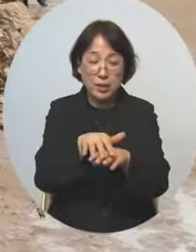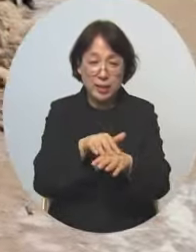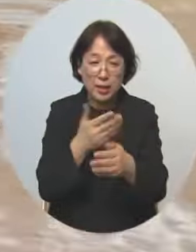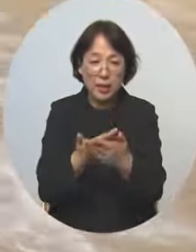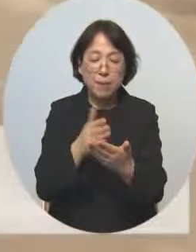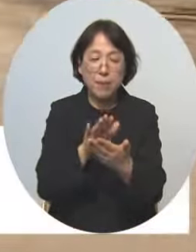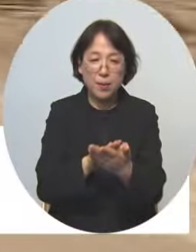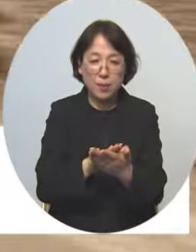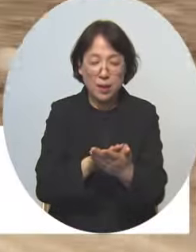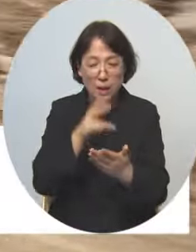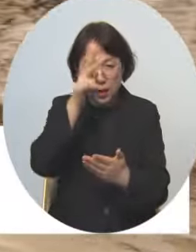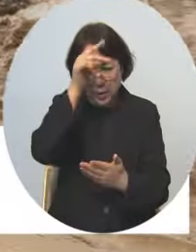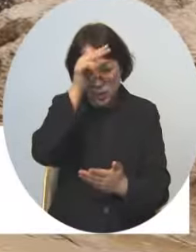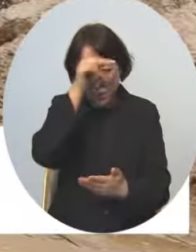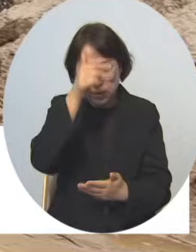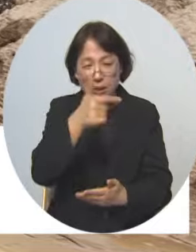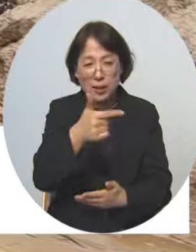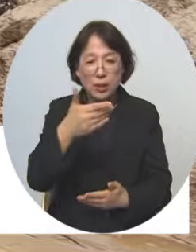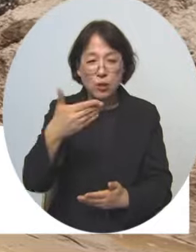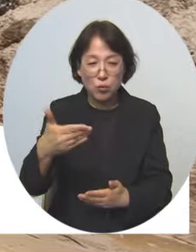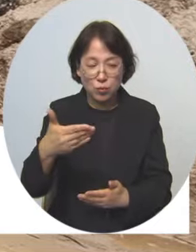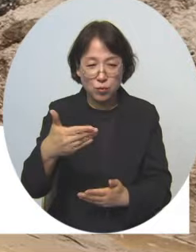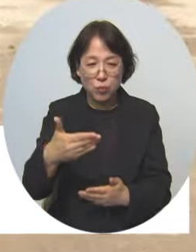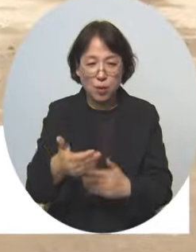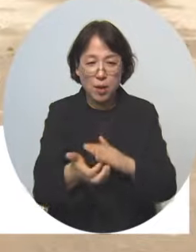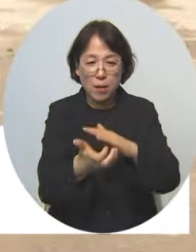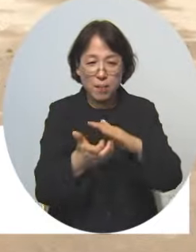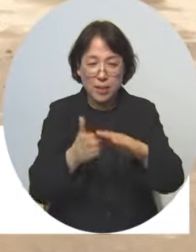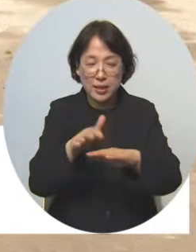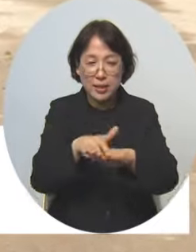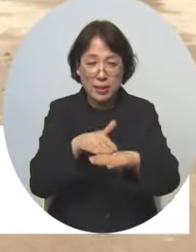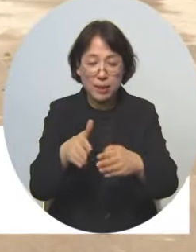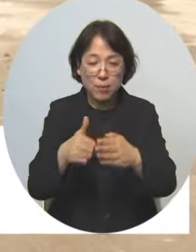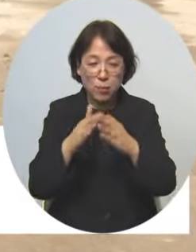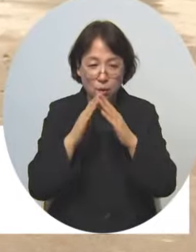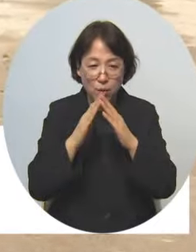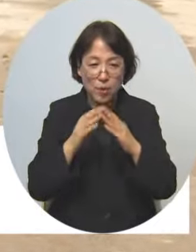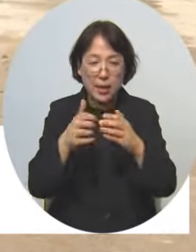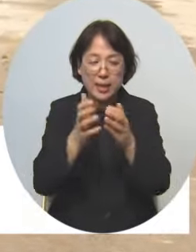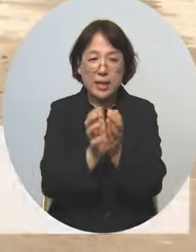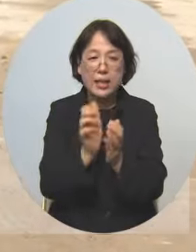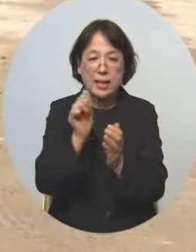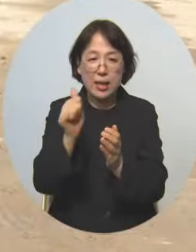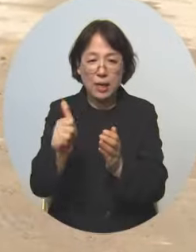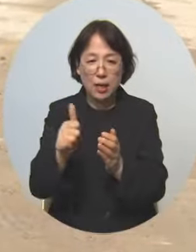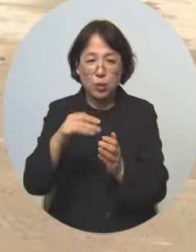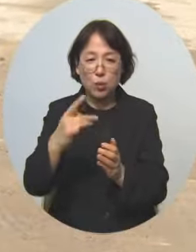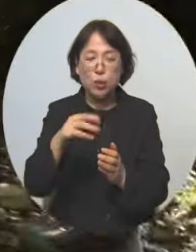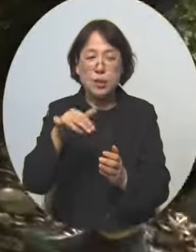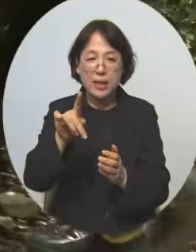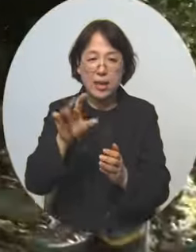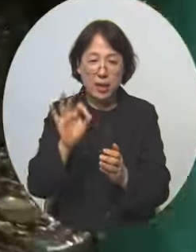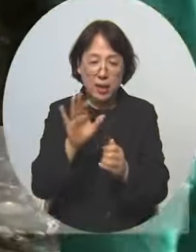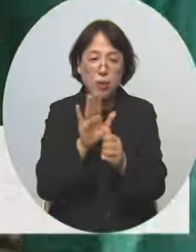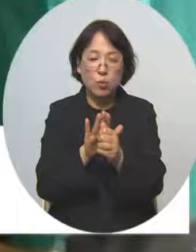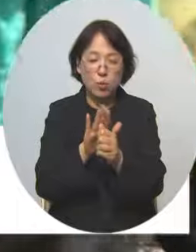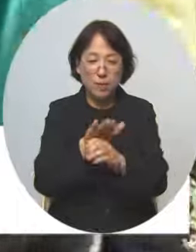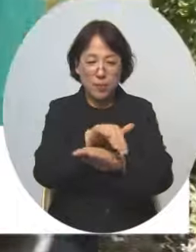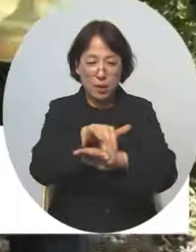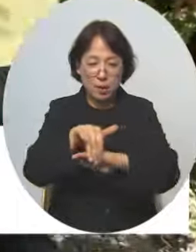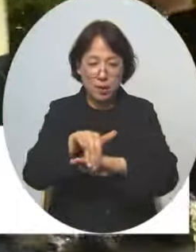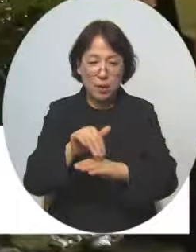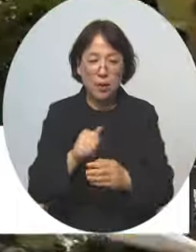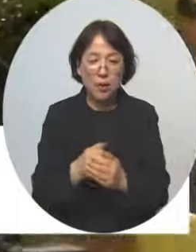경찰, 소방과 사전 지원 체계를 구축하고 이장과 통장도 대피 조력자로 활용합니다. 산림계곡